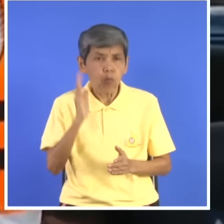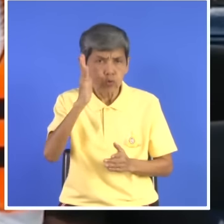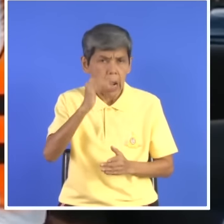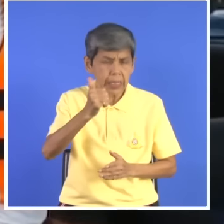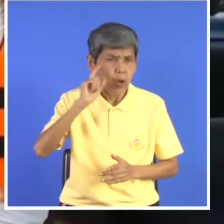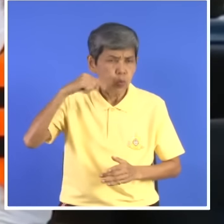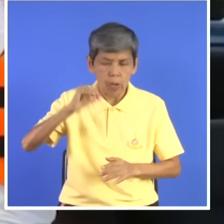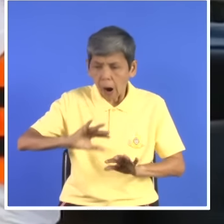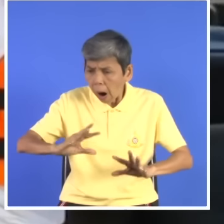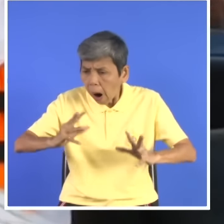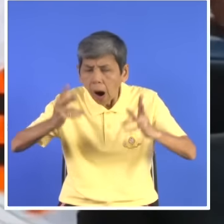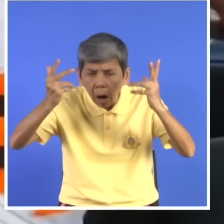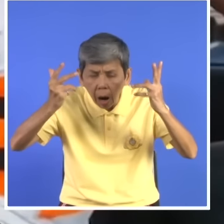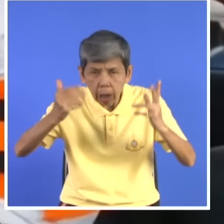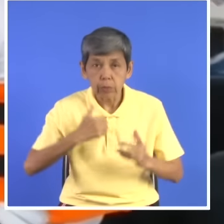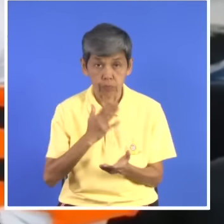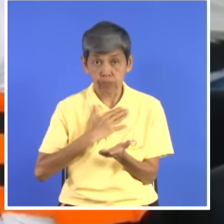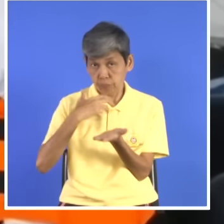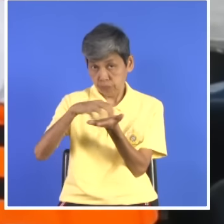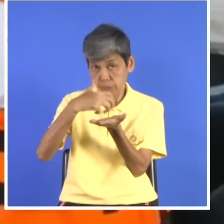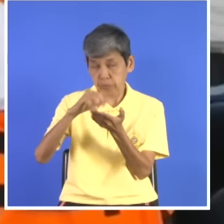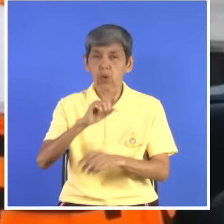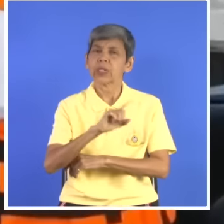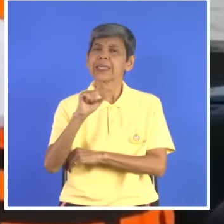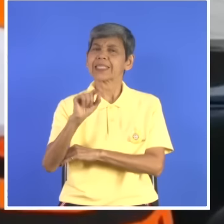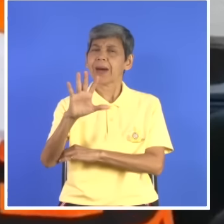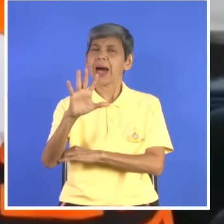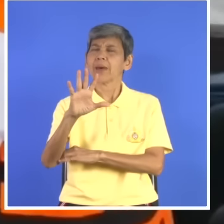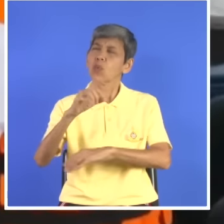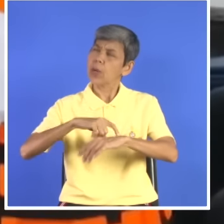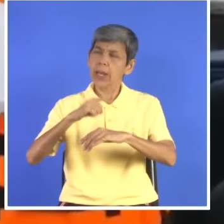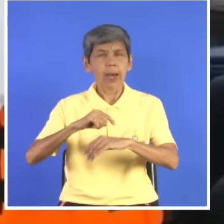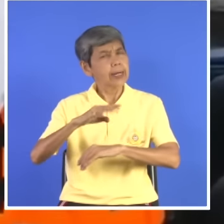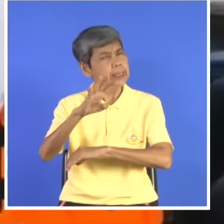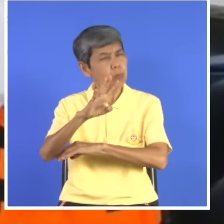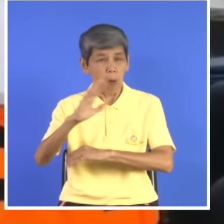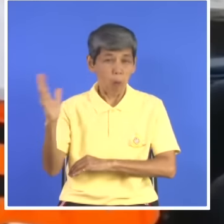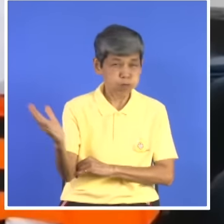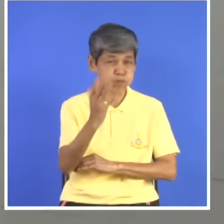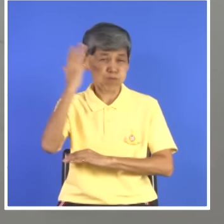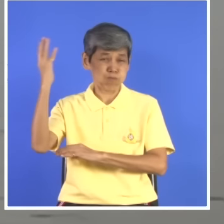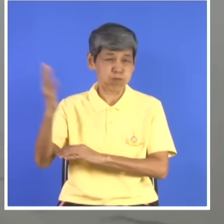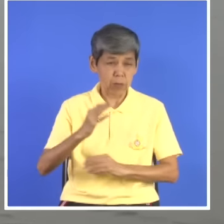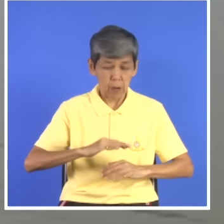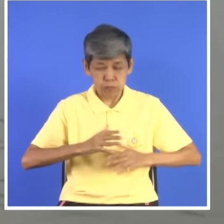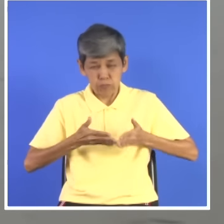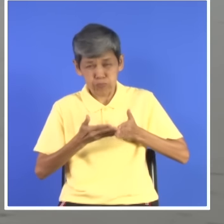เมียสูญหายนะคะเดี๋ยวเล่าให้ฟังก่อน25กรกฎาคมประมาณสัก4โมงคลื่นลมมันแรงมากนะคะที่ตำบ